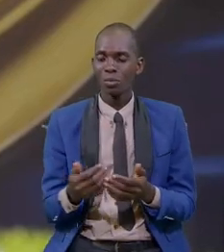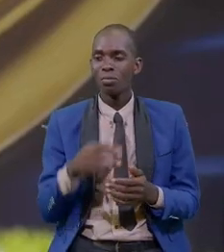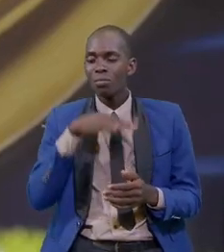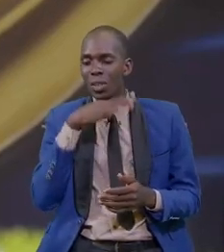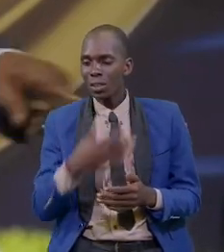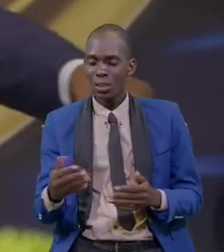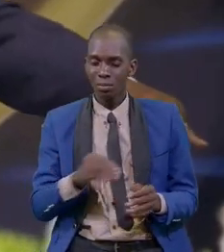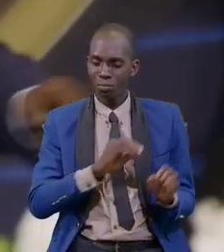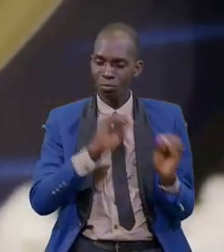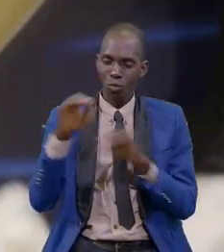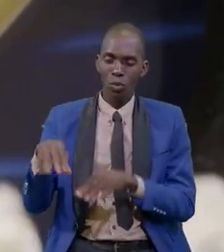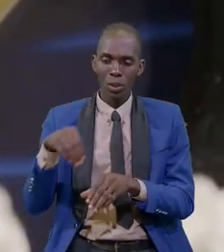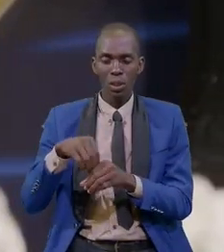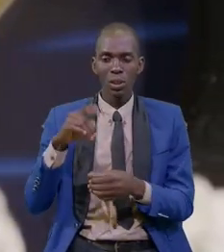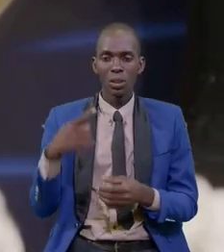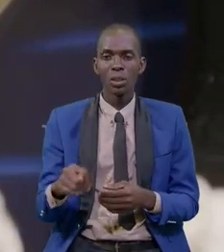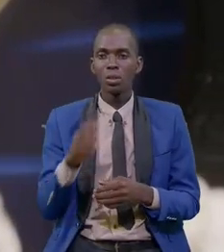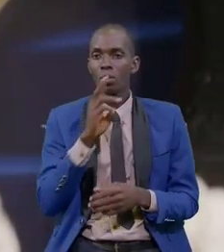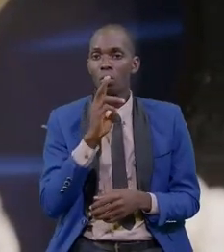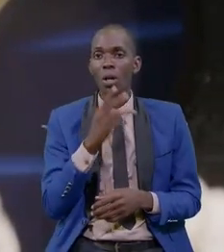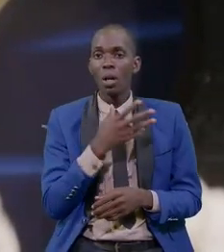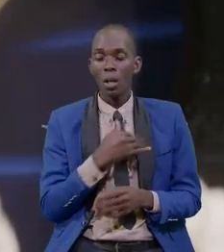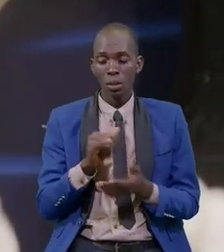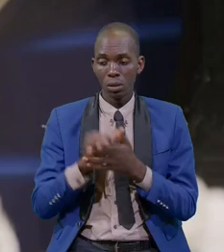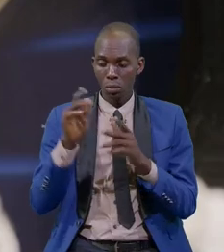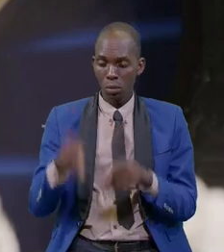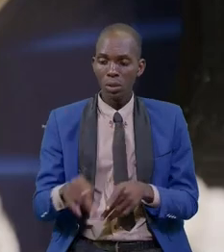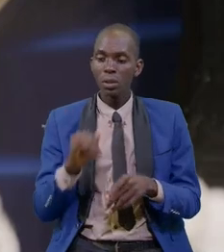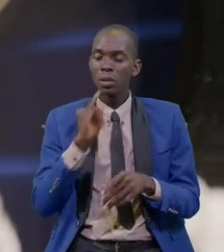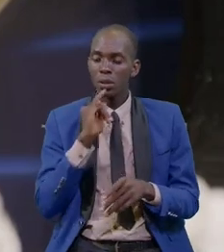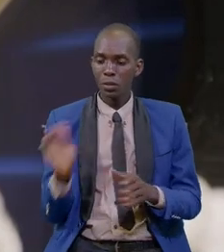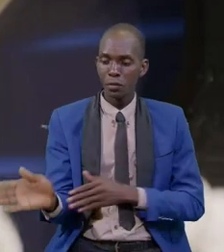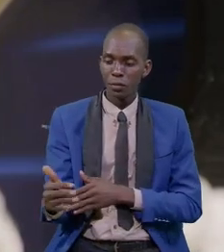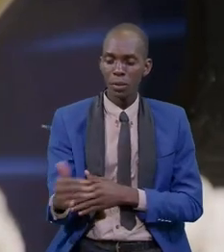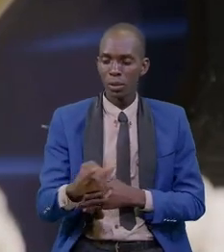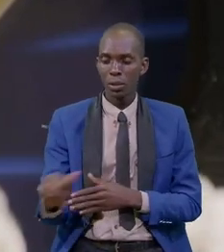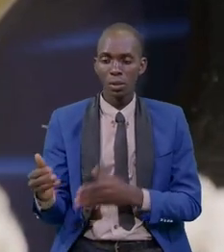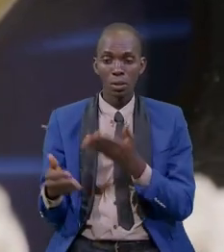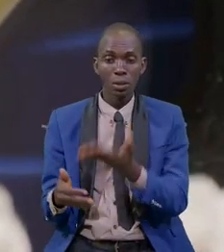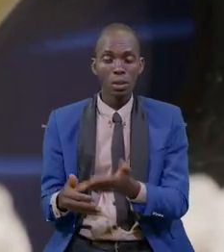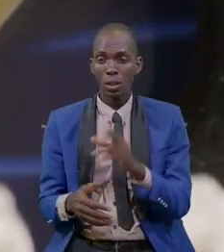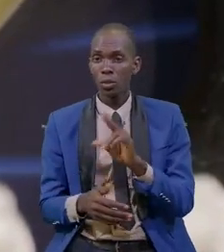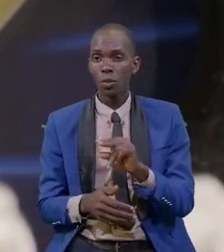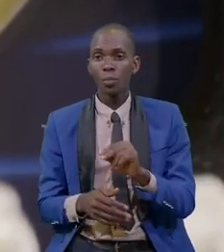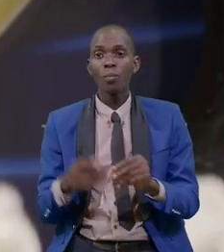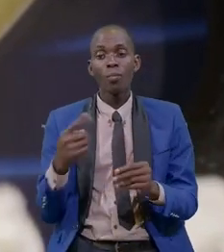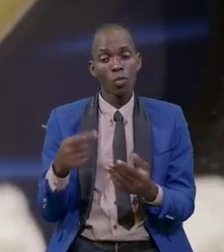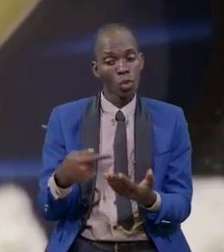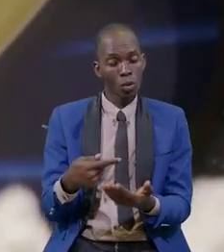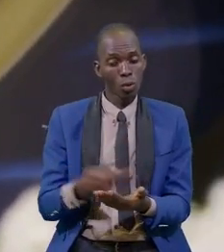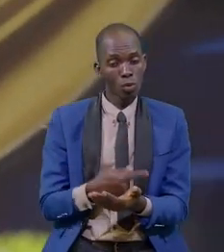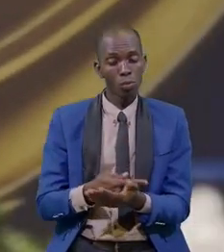des déchets, parce que tout est dans la mer et il est là en train de pêcher. Non. La prédication de l'évangile, oui, c'est vrai,